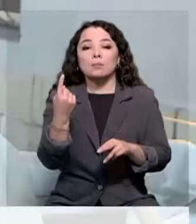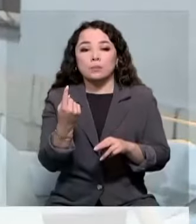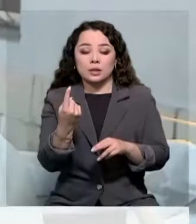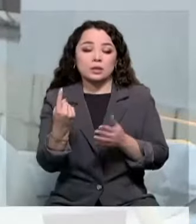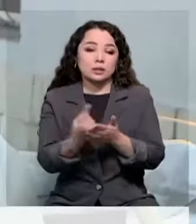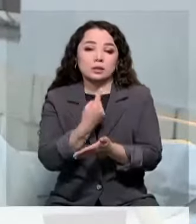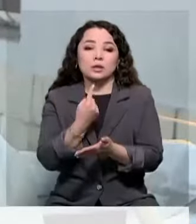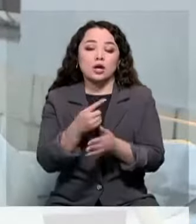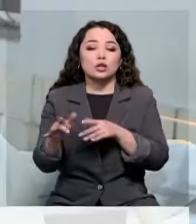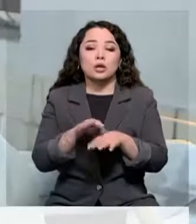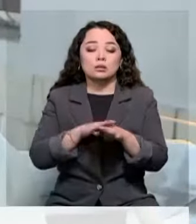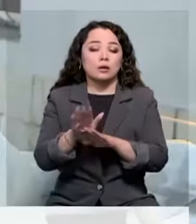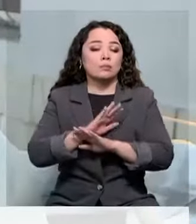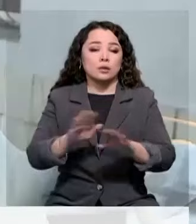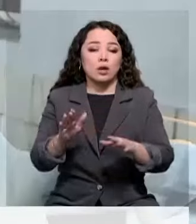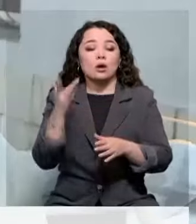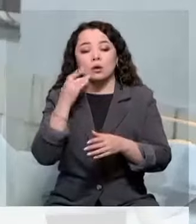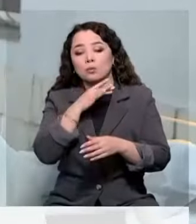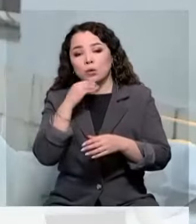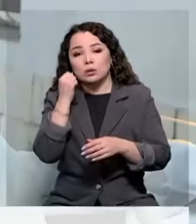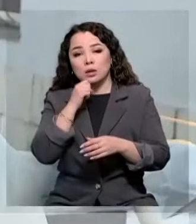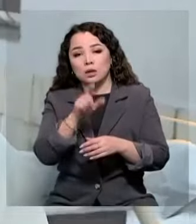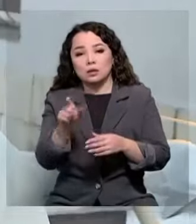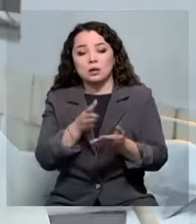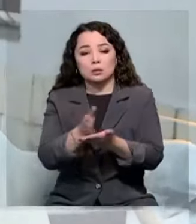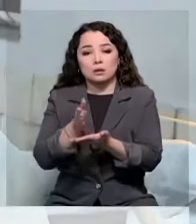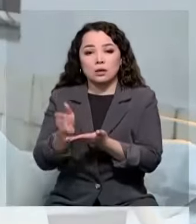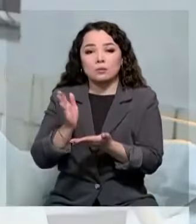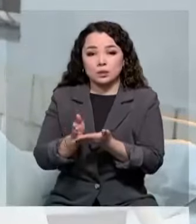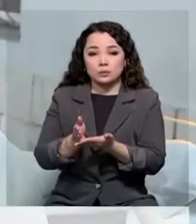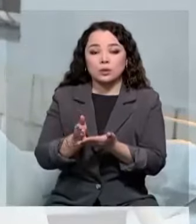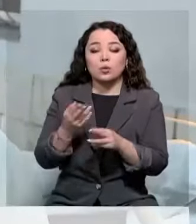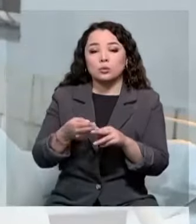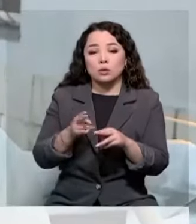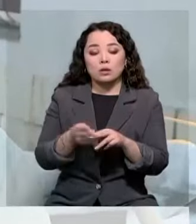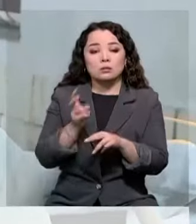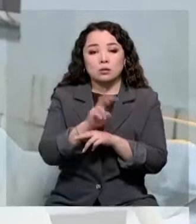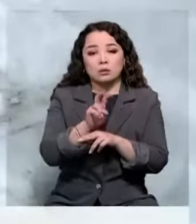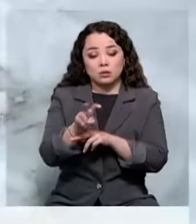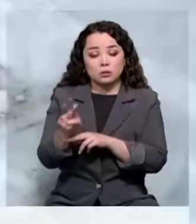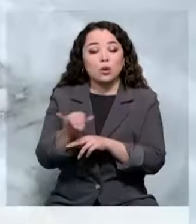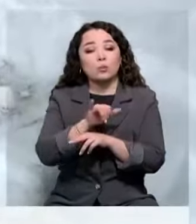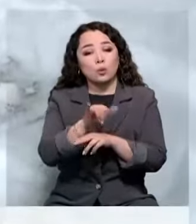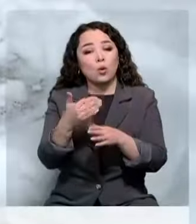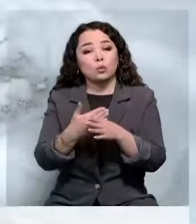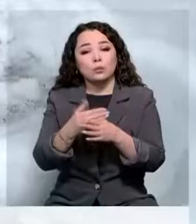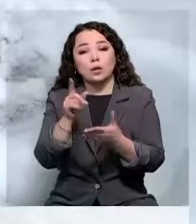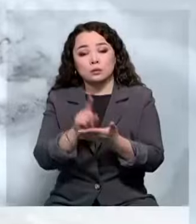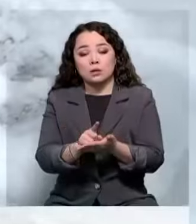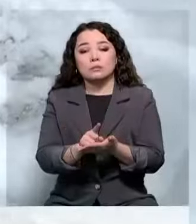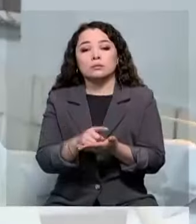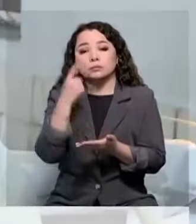бір рет шарамыз емес. Біз көптеген қария кісілерге барамыз. Барып, өздеріне көмектесеміз. Бұл кісілерге